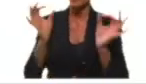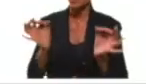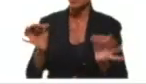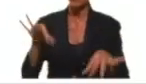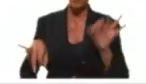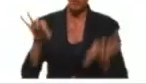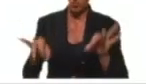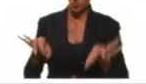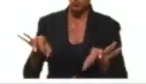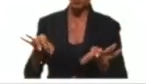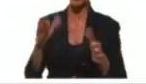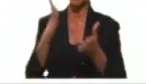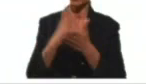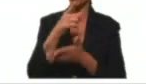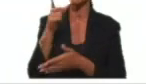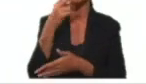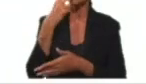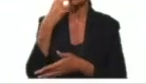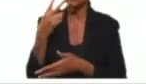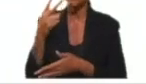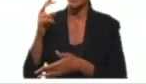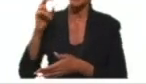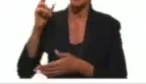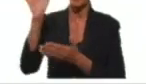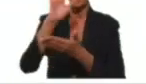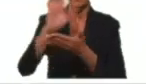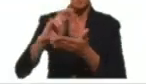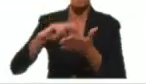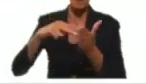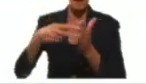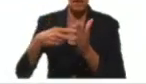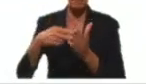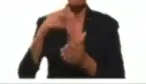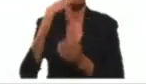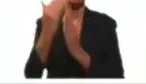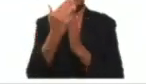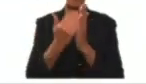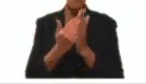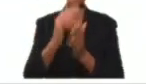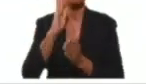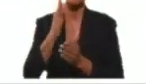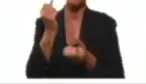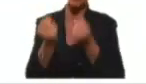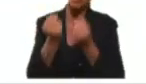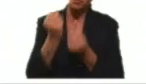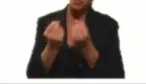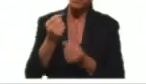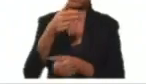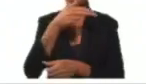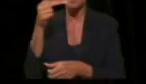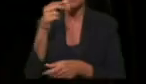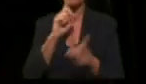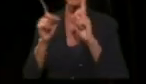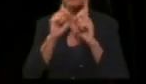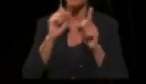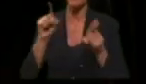Państwo z pewnością mieli okazję spojrzeć w agendzie, będziemy podejmowali kwestie trudne, ale też bardzo ważne. Spróbujemy